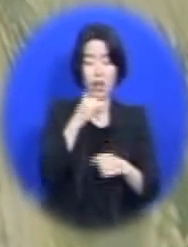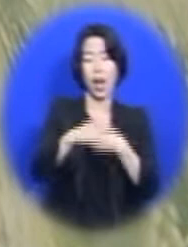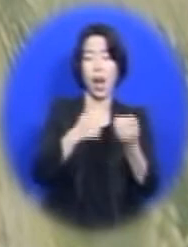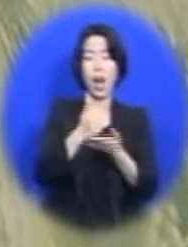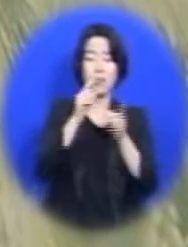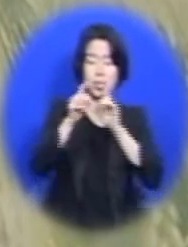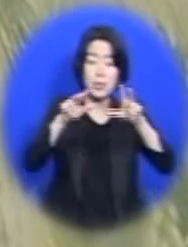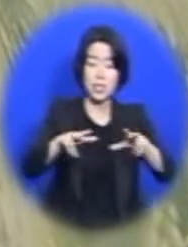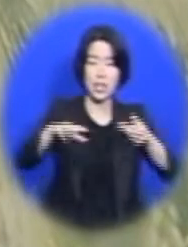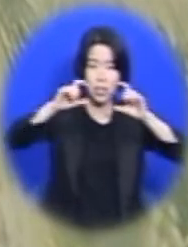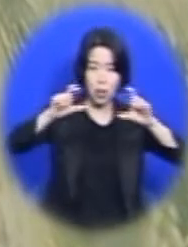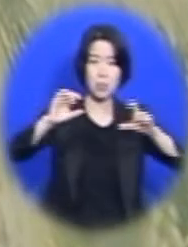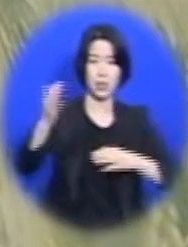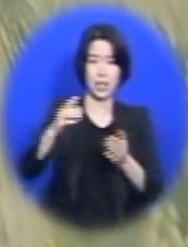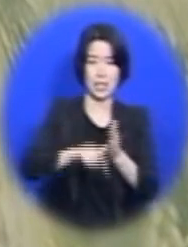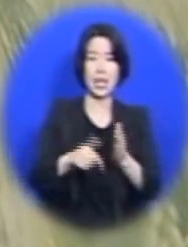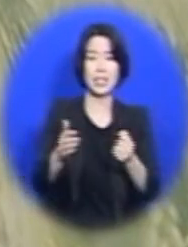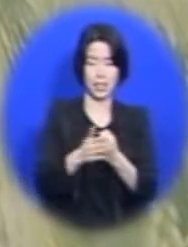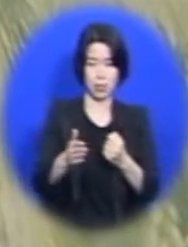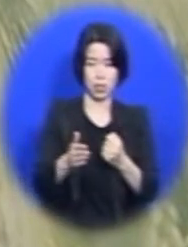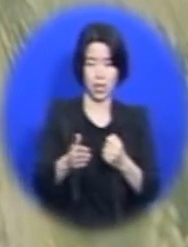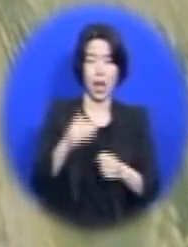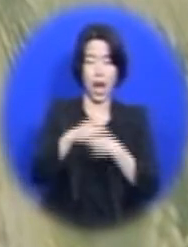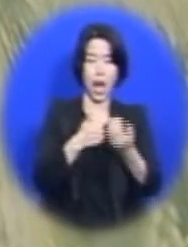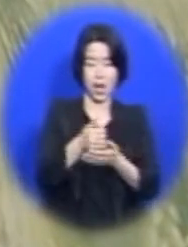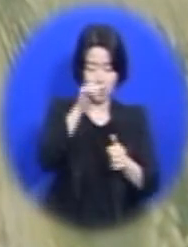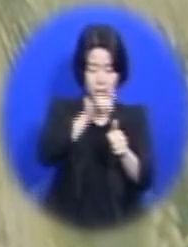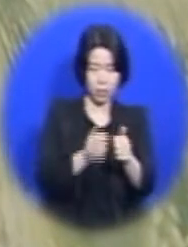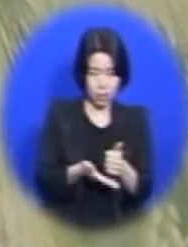지금 선포되는 시간이니까 우리가 하나님을 경외하는